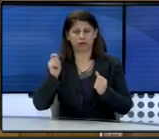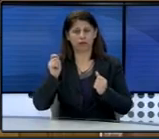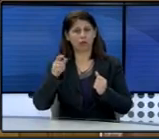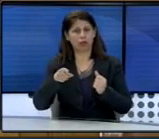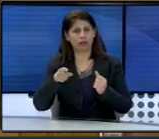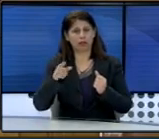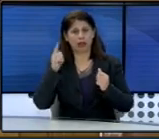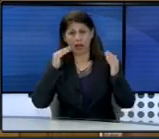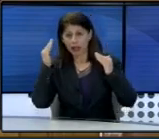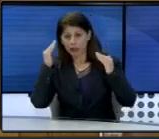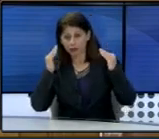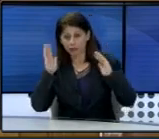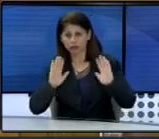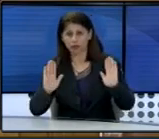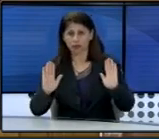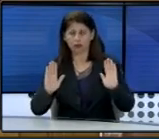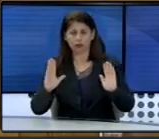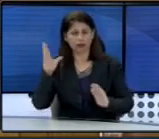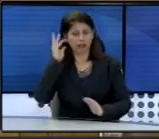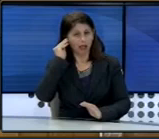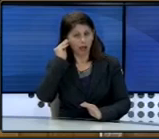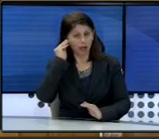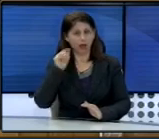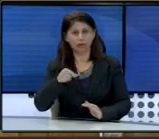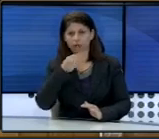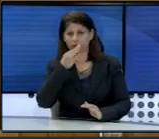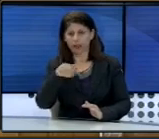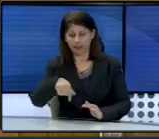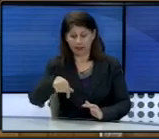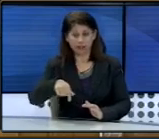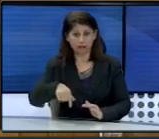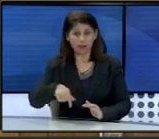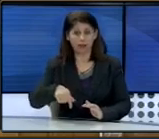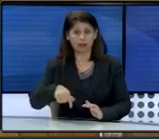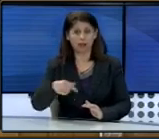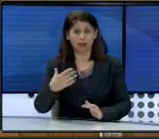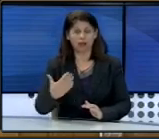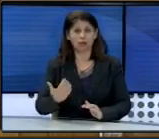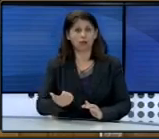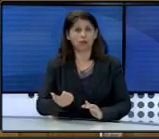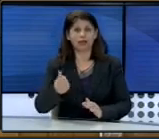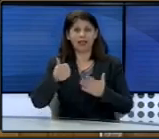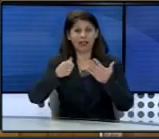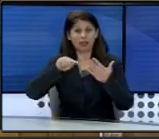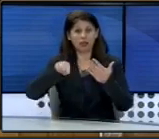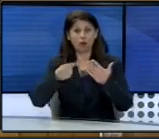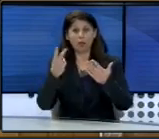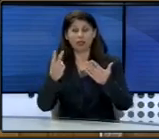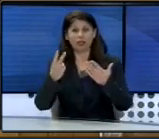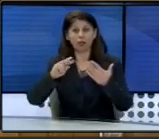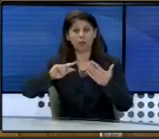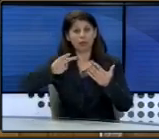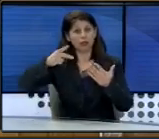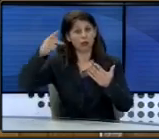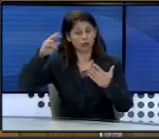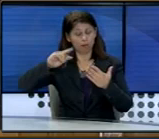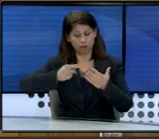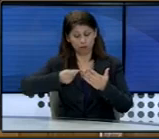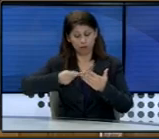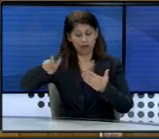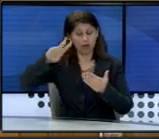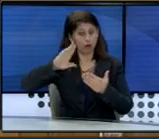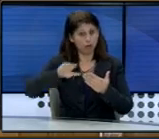αναξιοπιστίας. Και σας ακούει αυτά να τα λέτε σήμερα που έχει σκαρφαλώσει το 6,2 ο πληθωρισμός,